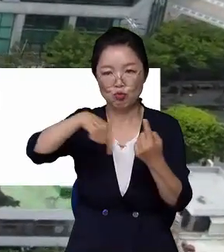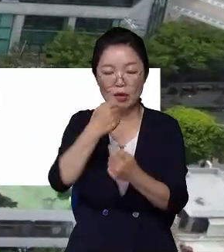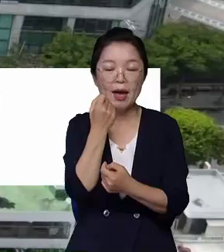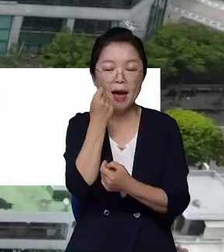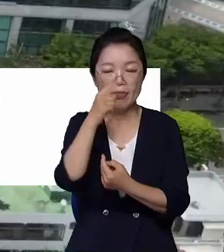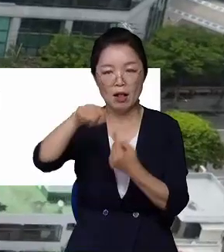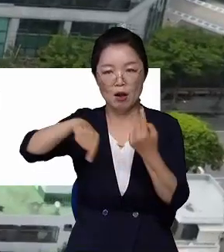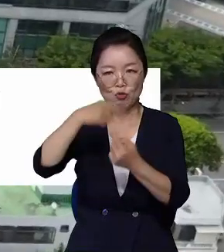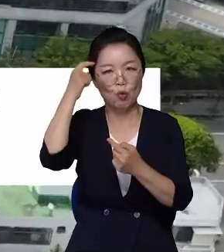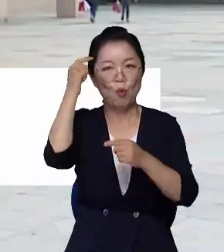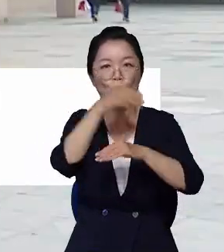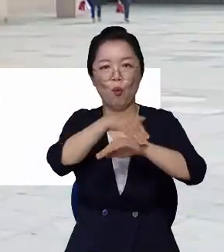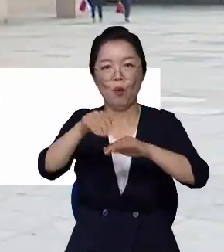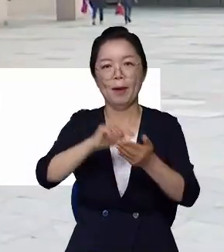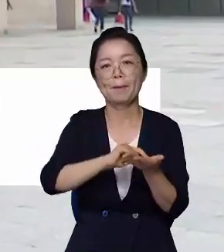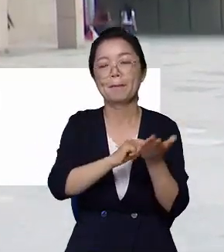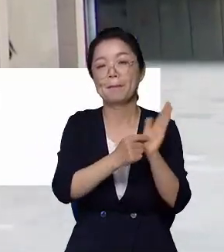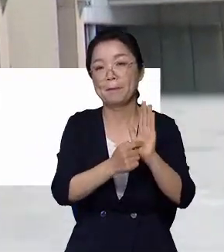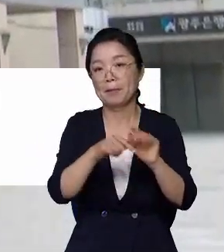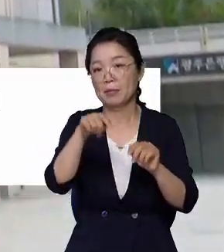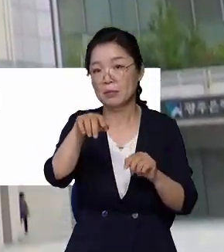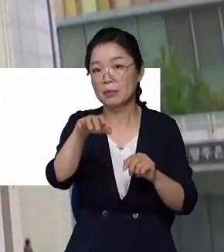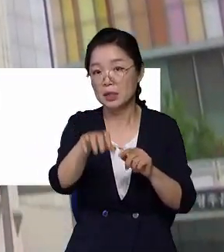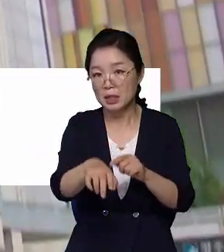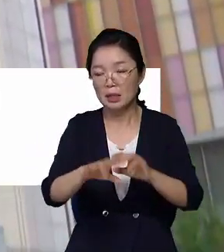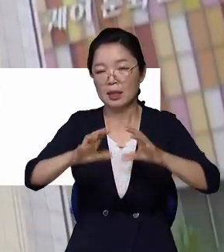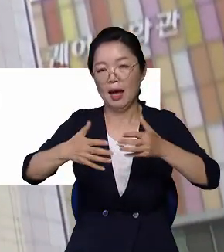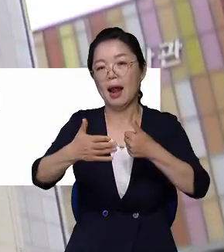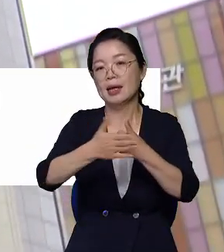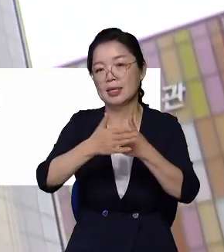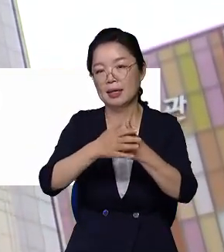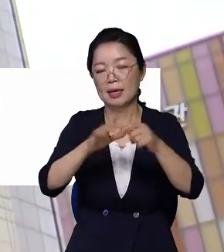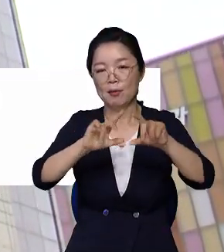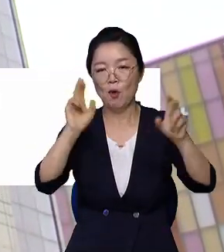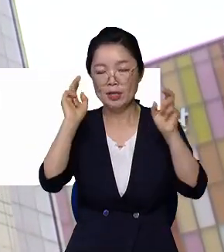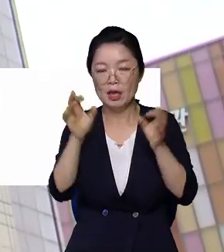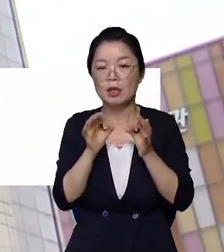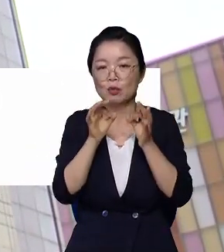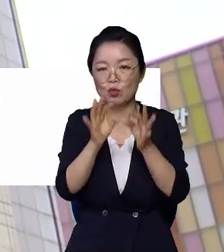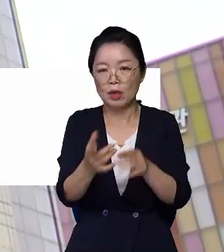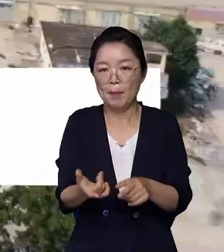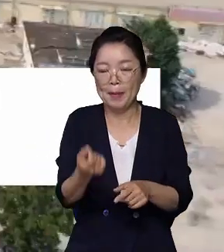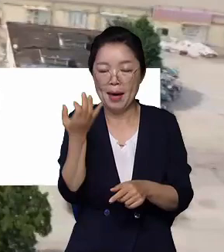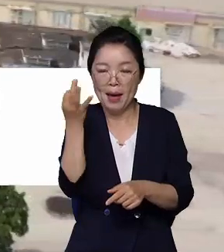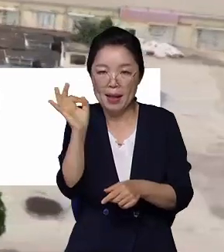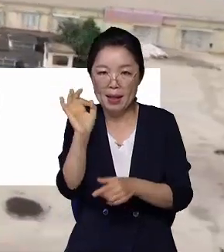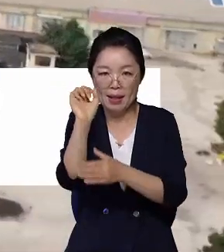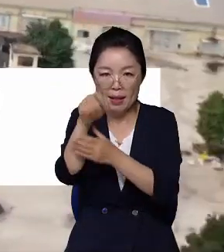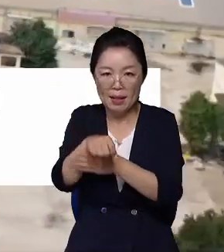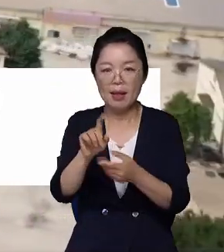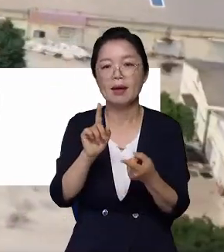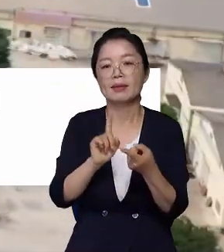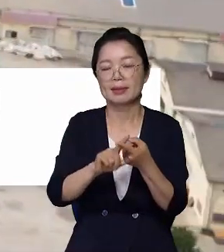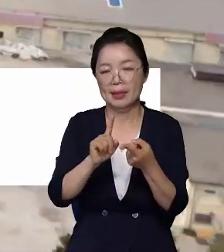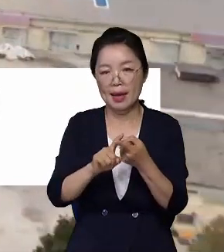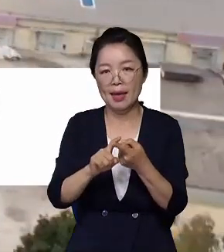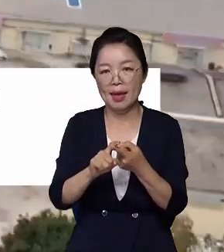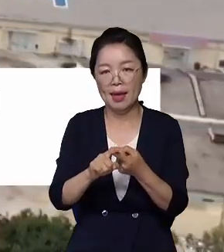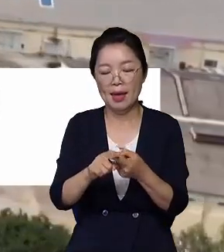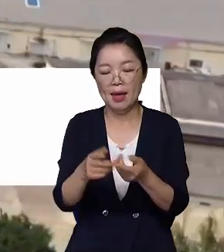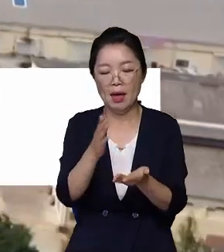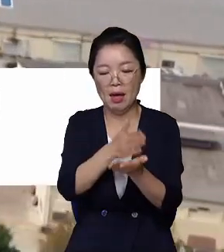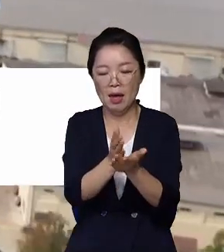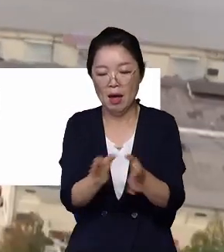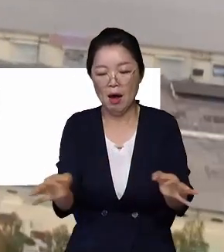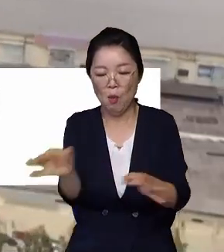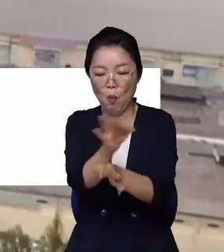운영한다고 밝혔습니다. TF는 국가지원과 함께 민간 투자, 신속한 인허가 등 3박자를 갖춘 복합